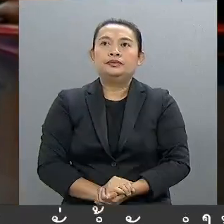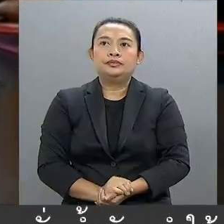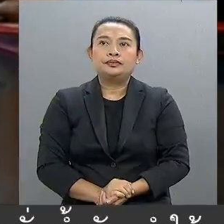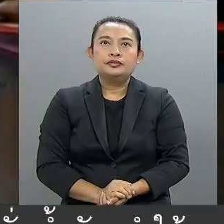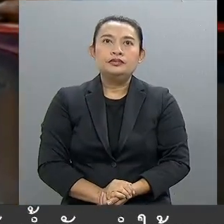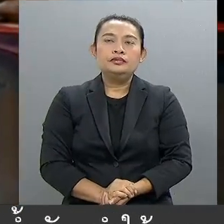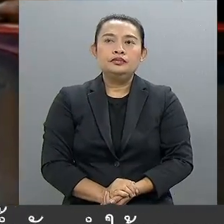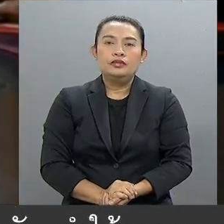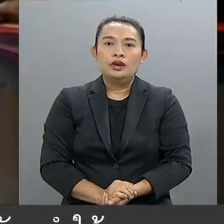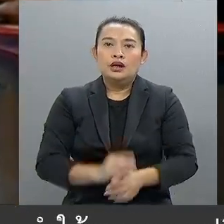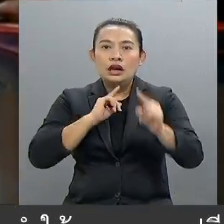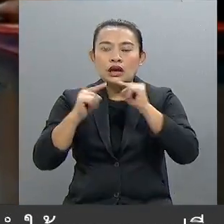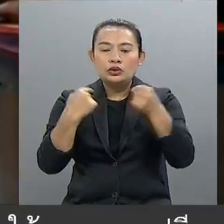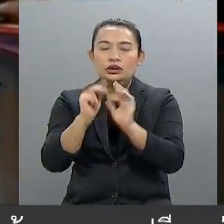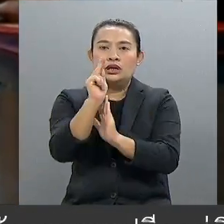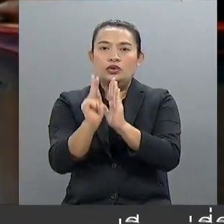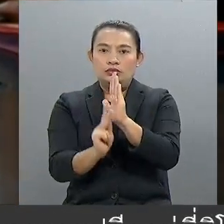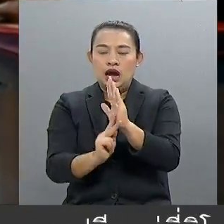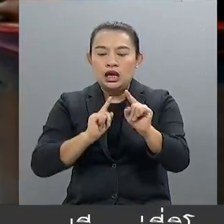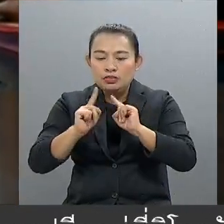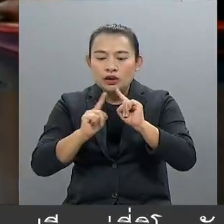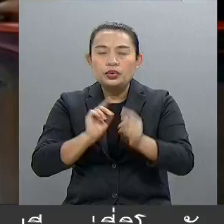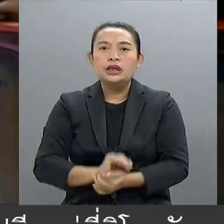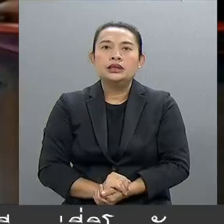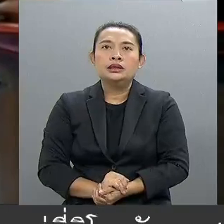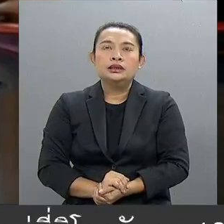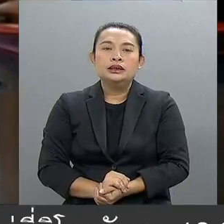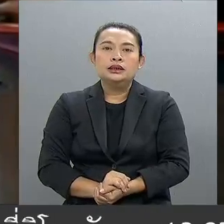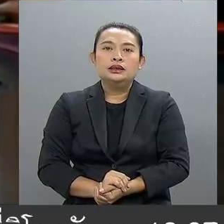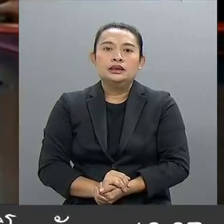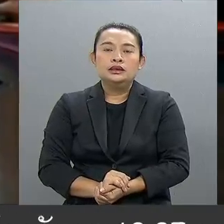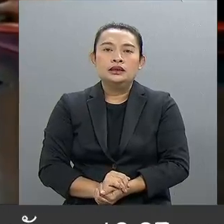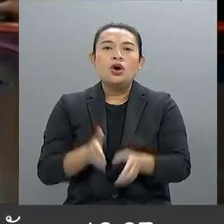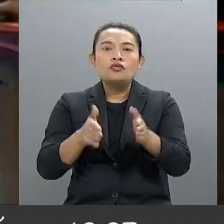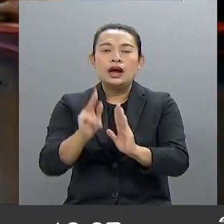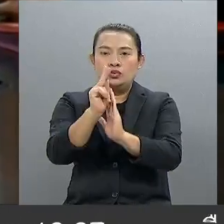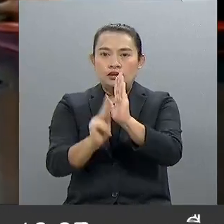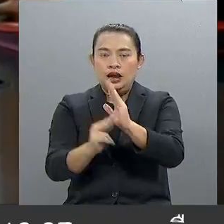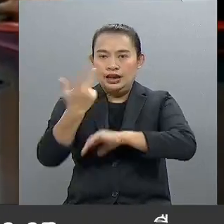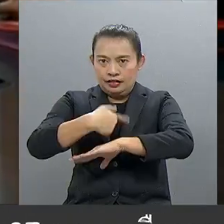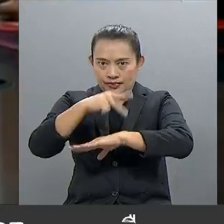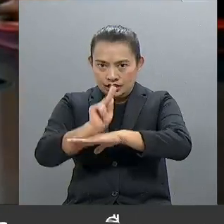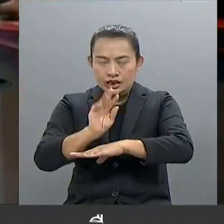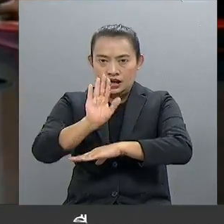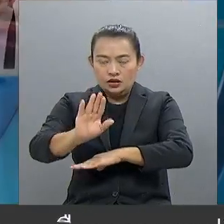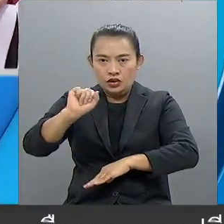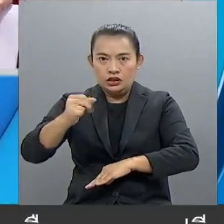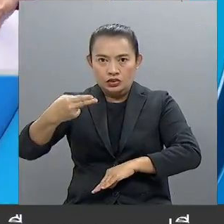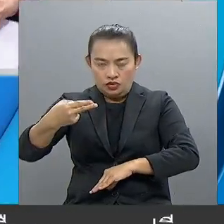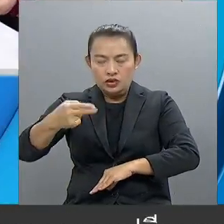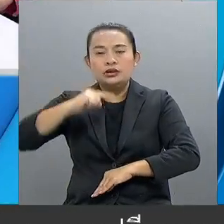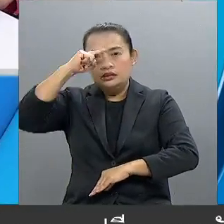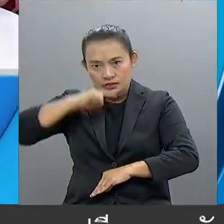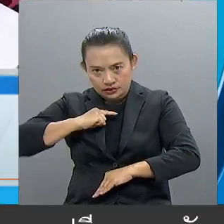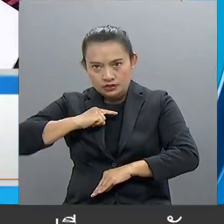ข้อกฎหมายกันหน่อยนะคะกับอาจารย์ปรเมศวร์อินทรชุมนุมนะคะประธานสันนิบาตสหกรณ์แห่งประเทศไทยค่ะอาจารย์ปรเมศวร์คะส